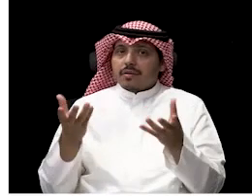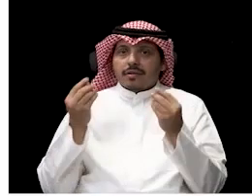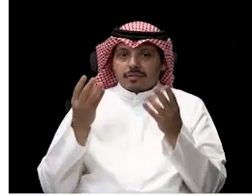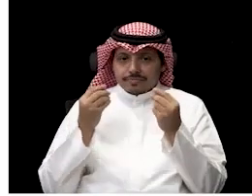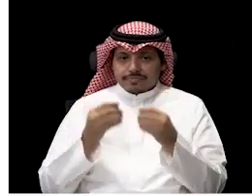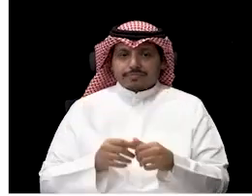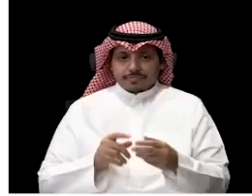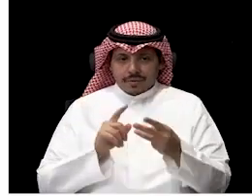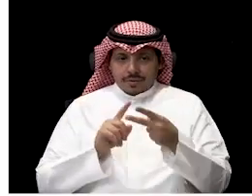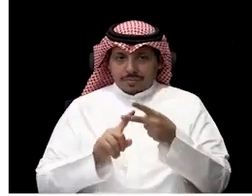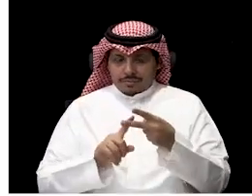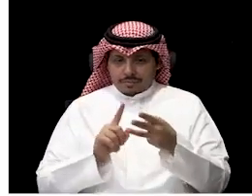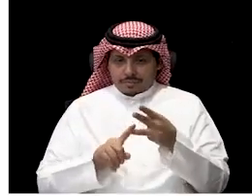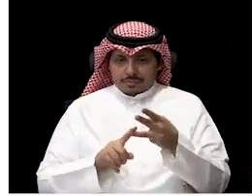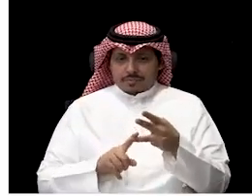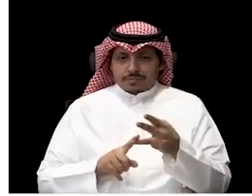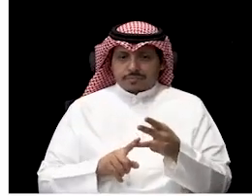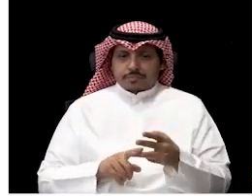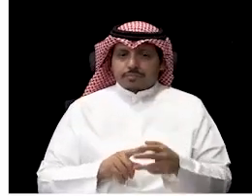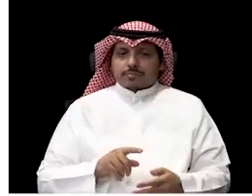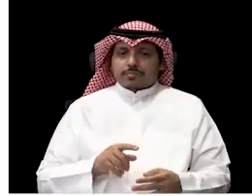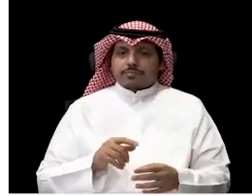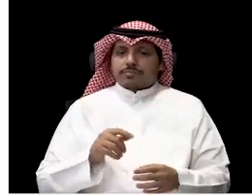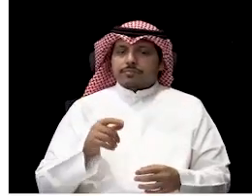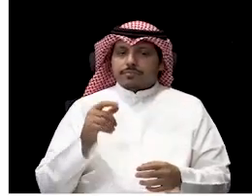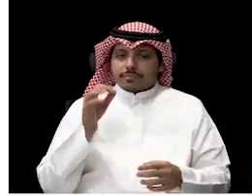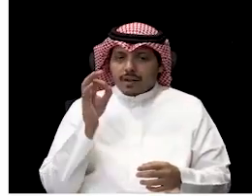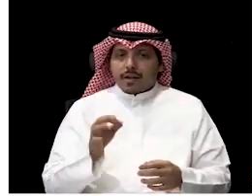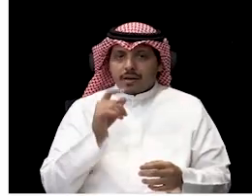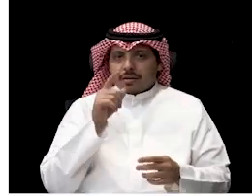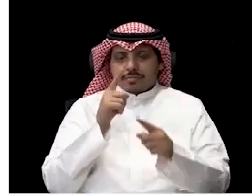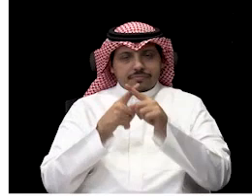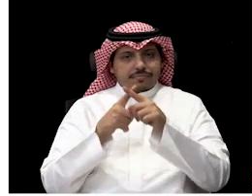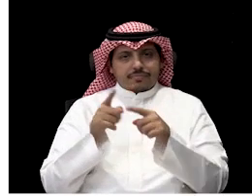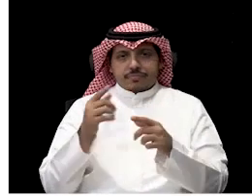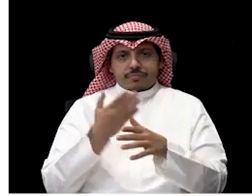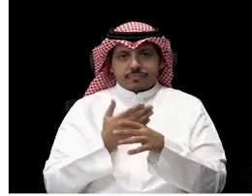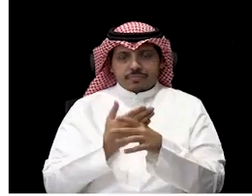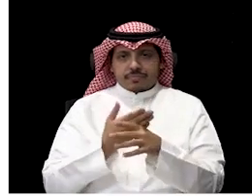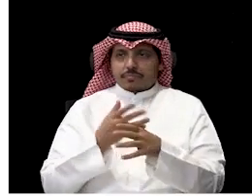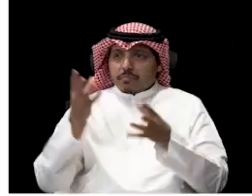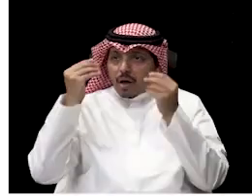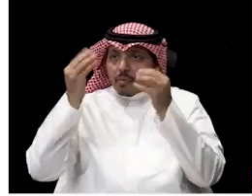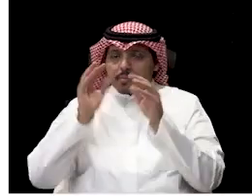إلى تطبيقها في حياتنا. تطبيقها لابد من التطبيق، لذلك نقول خطأ.